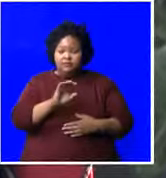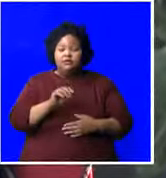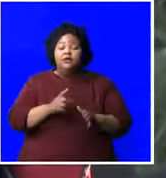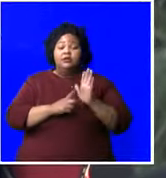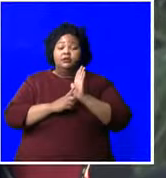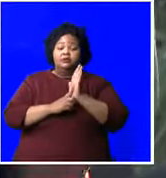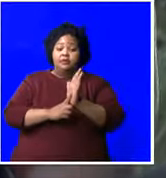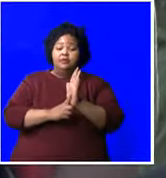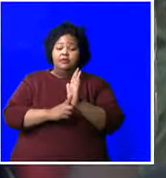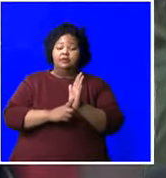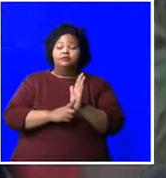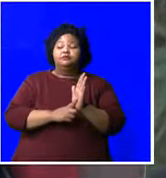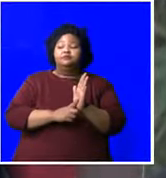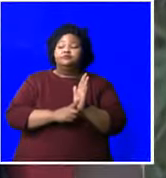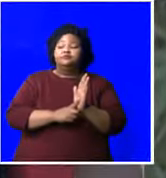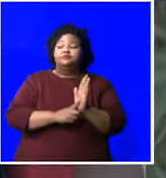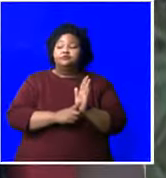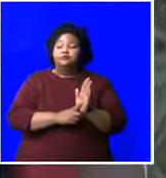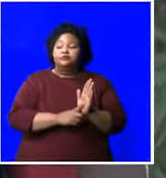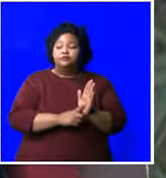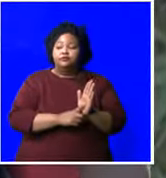songqondo noma ke taka ICT